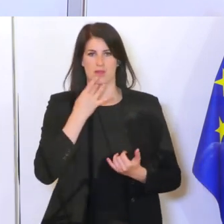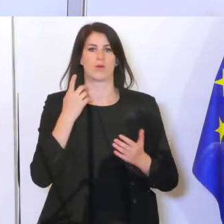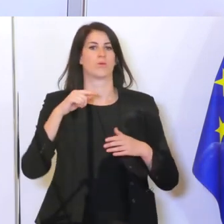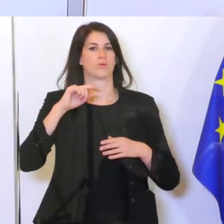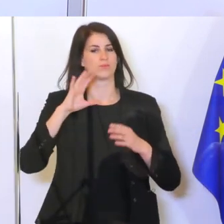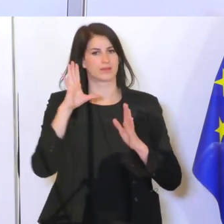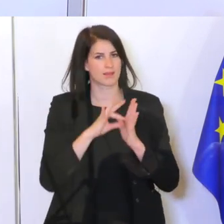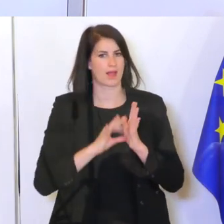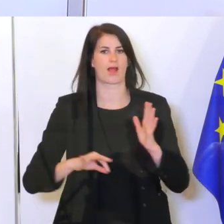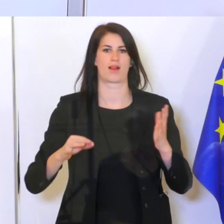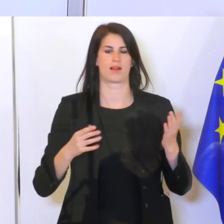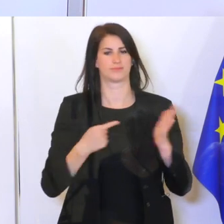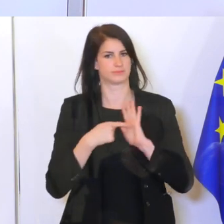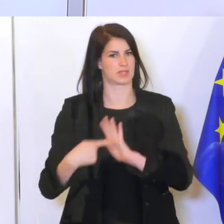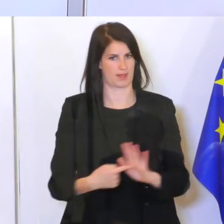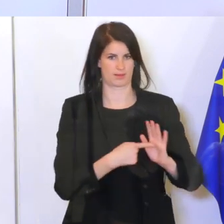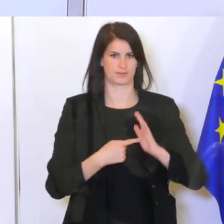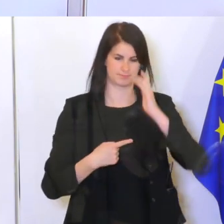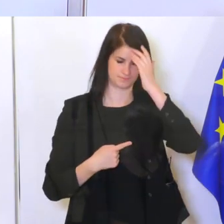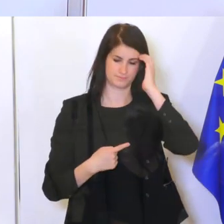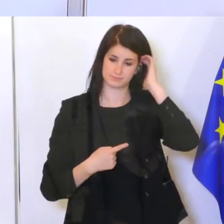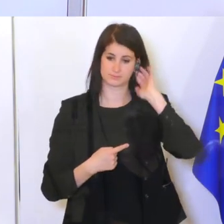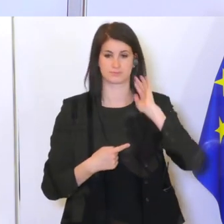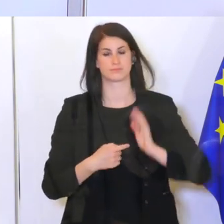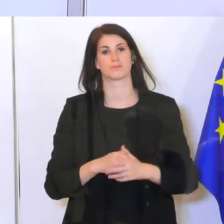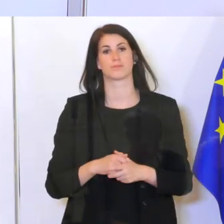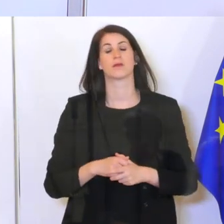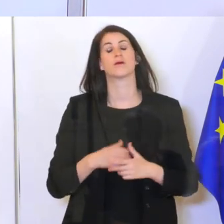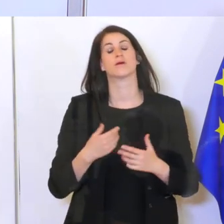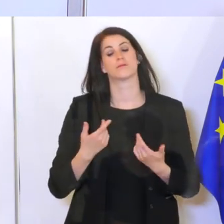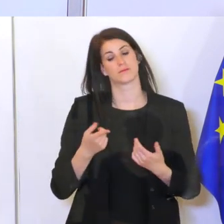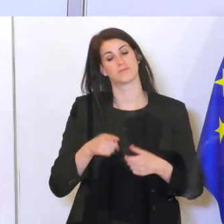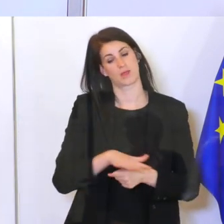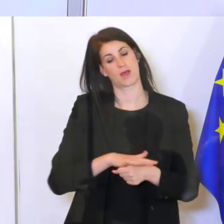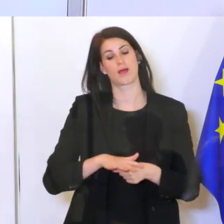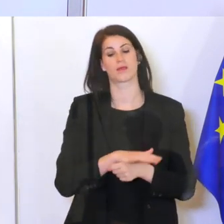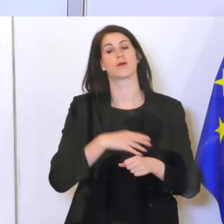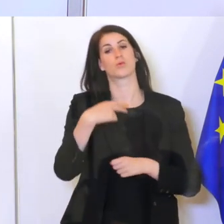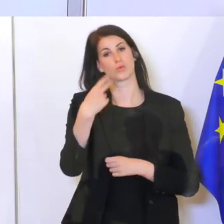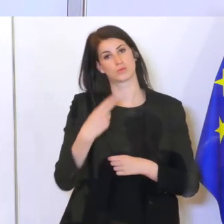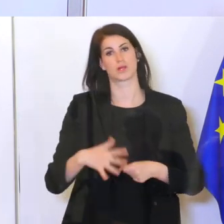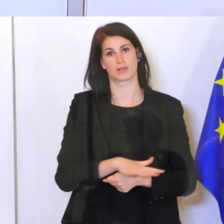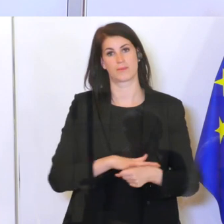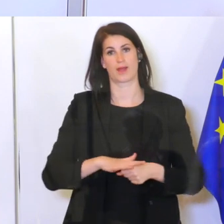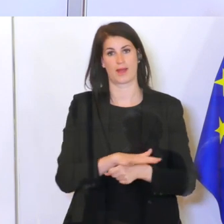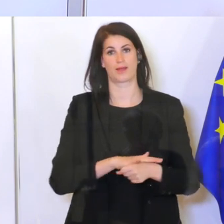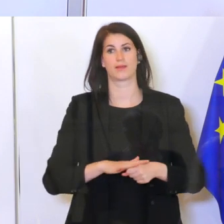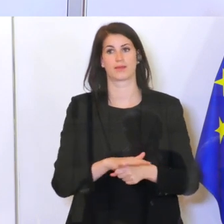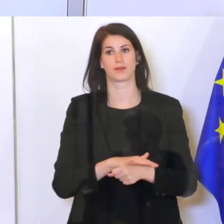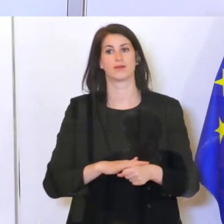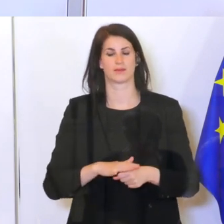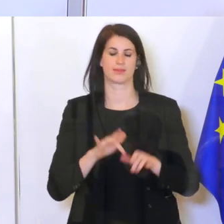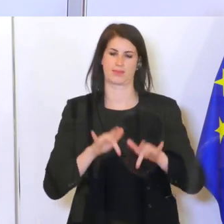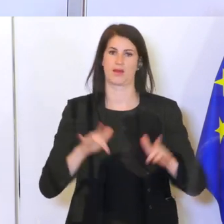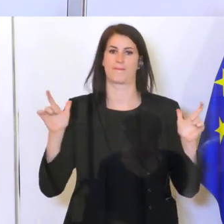ist dort am klarsten, wo wir sagen, auch und gerade auch im künstlerischen Schaffensbereich haben wir es mit Beeinträchtigungen